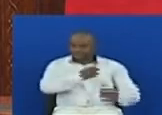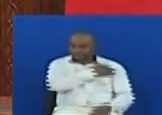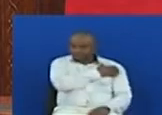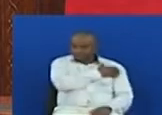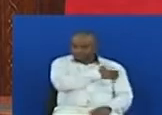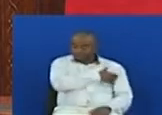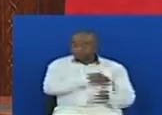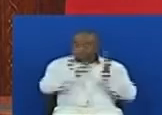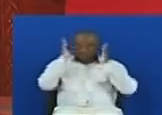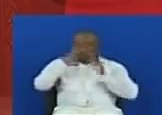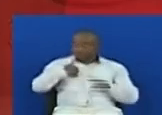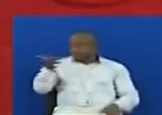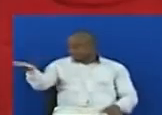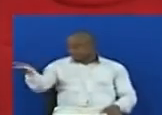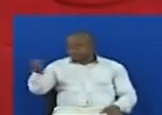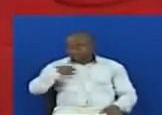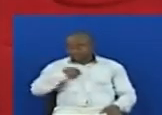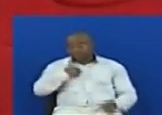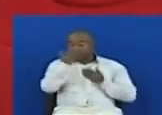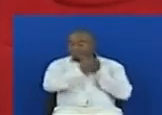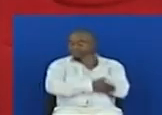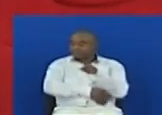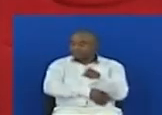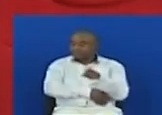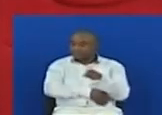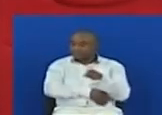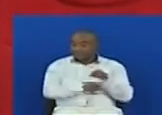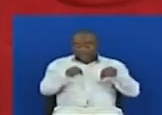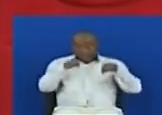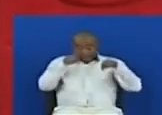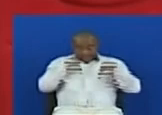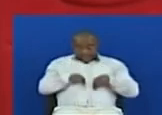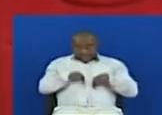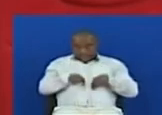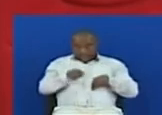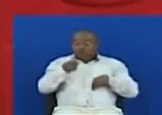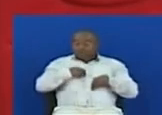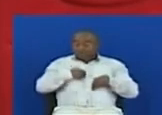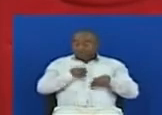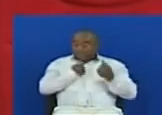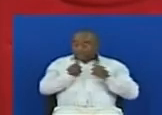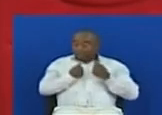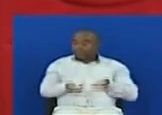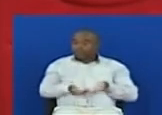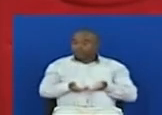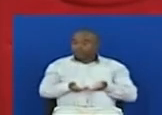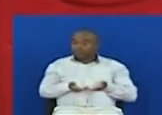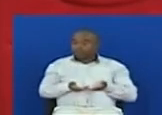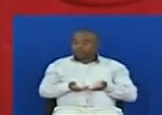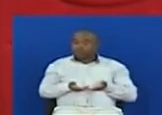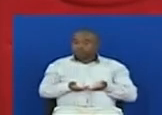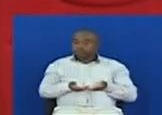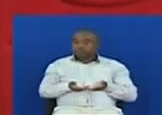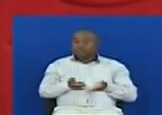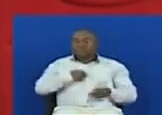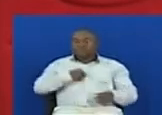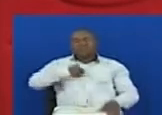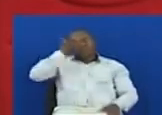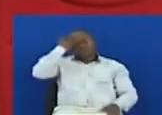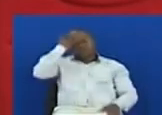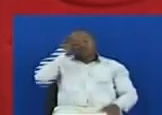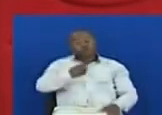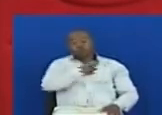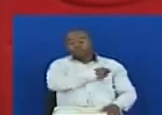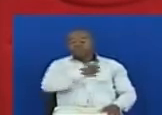Mheshimiwa Spika, utanisamehe sana kuwa mimi leo ninaongea, sio ninaongea, ninaongea kwa kuhakikisha kuwa ninamfahamu rais